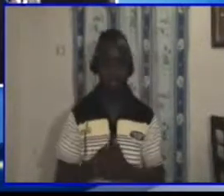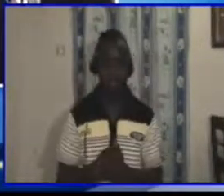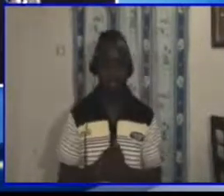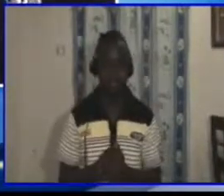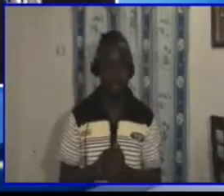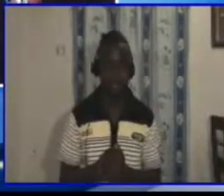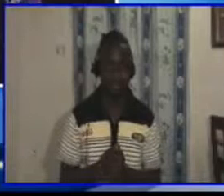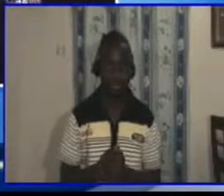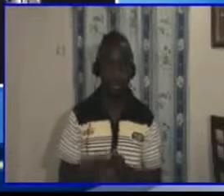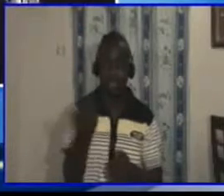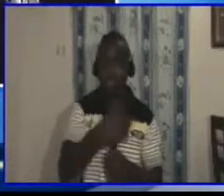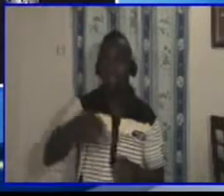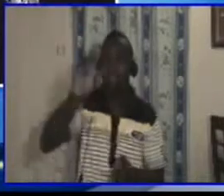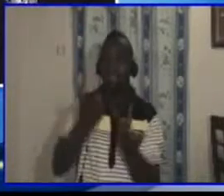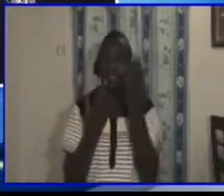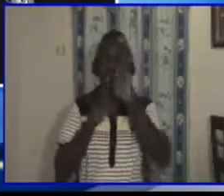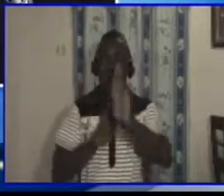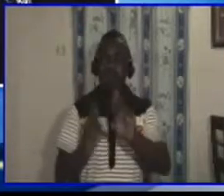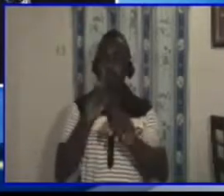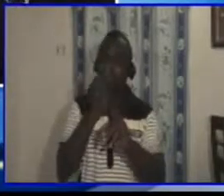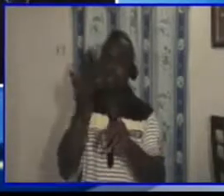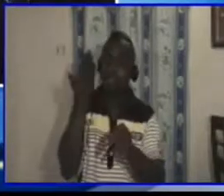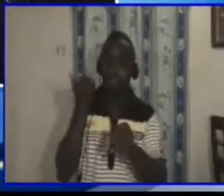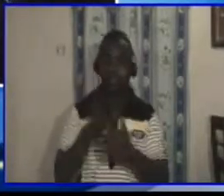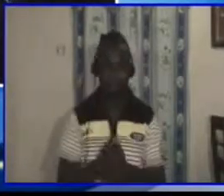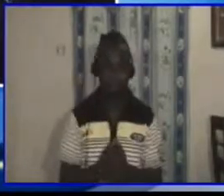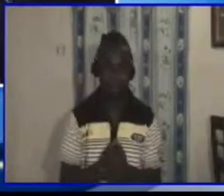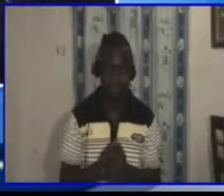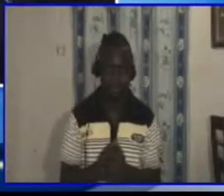io devo chiedervi come siete stati battezzati